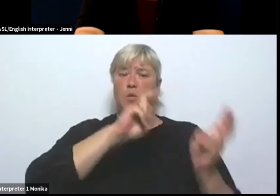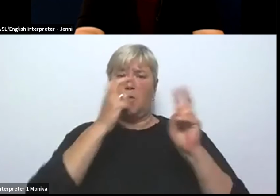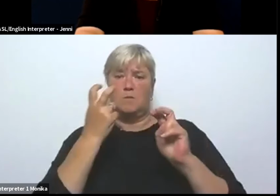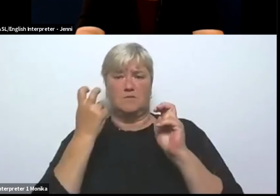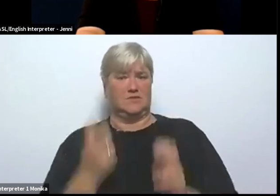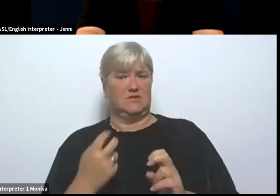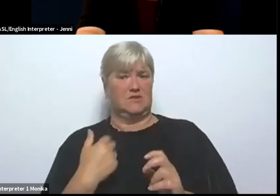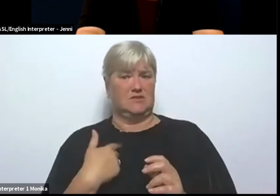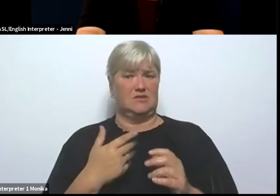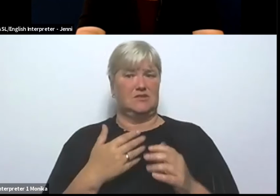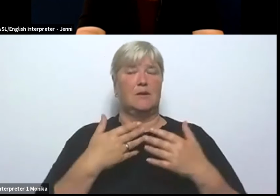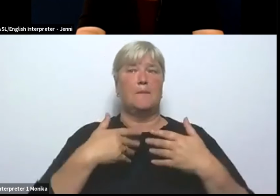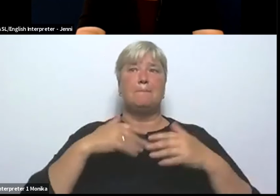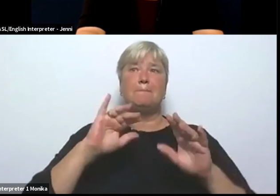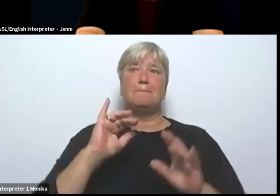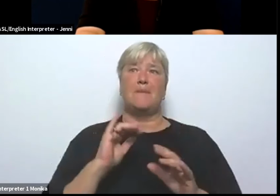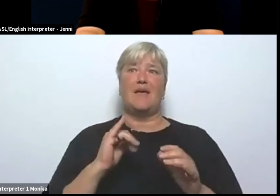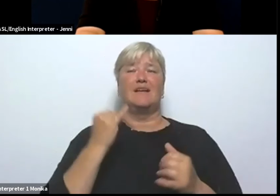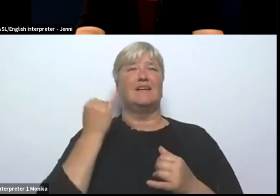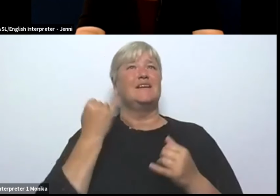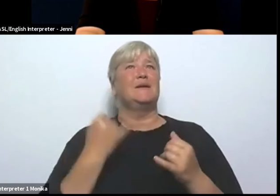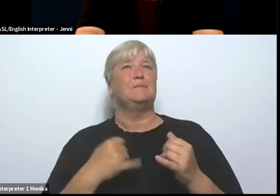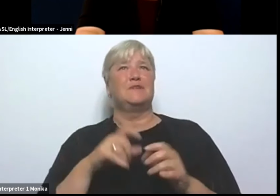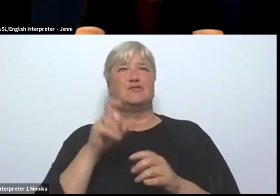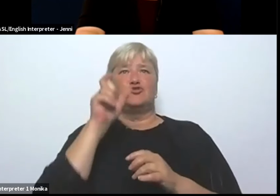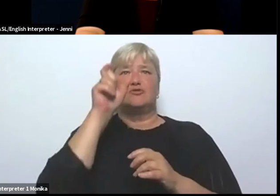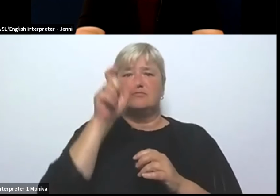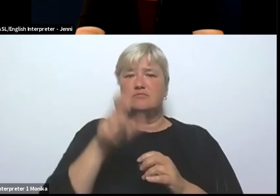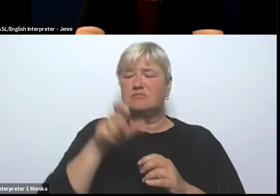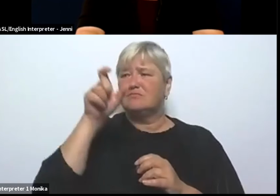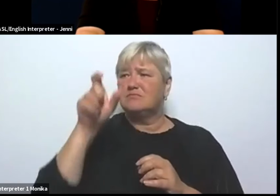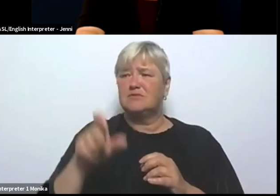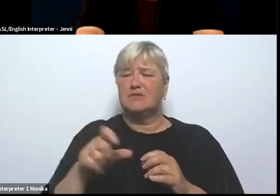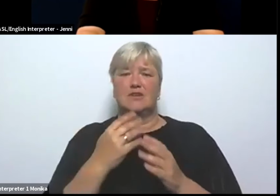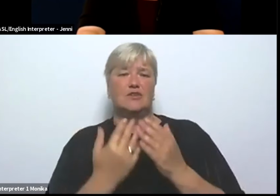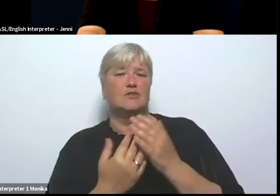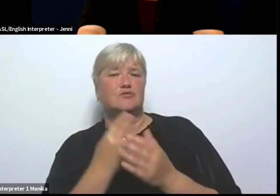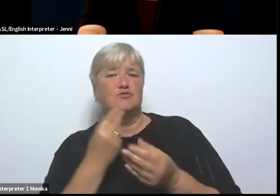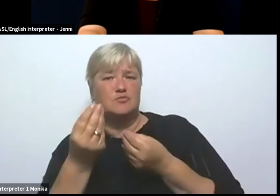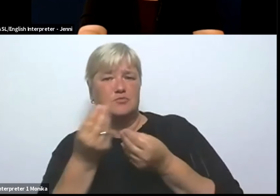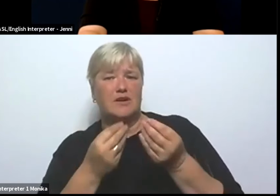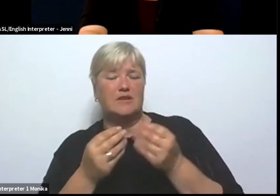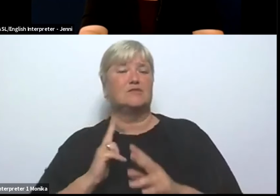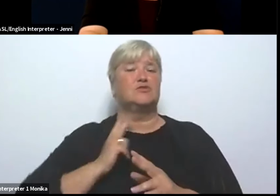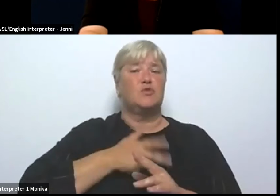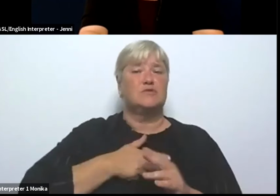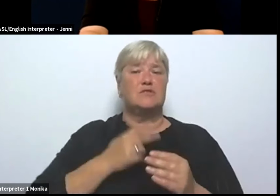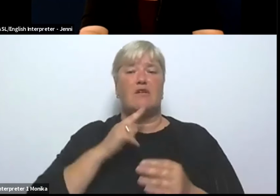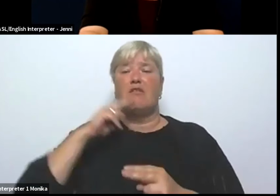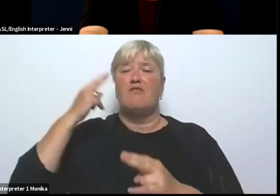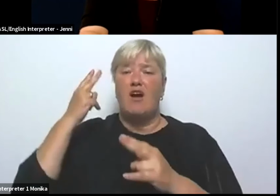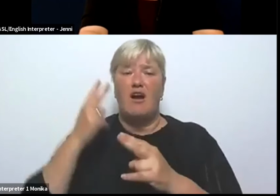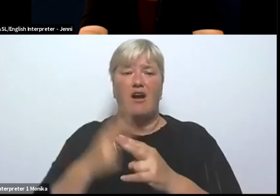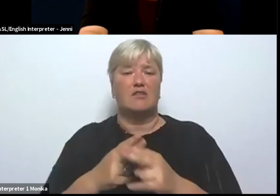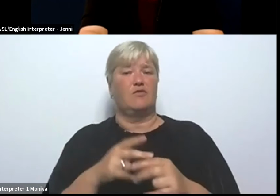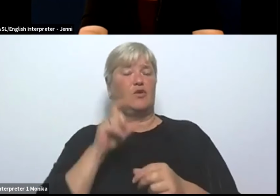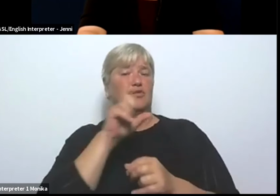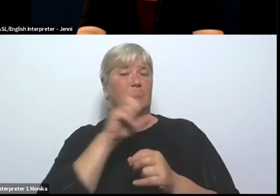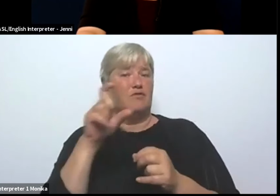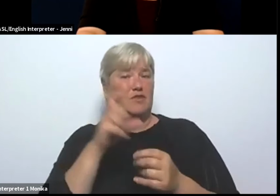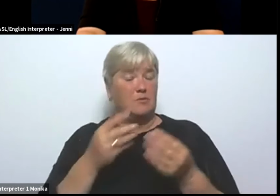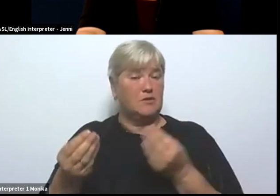mehr man über dieses Image, umso mehr man über Employer Branding spricht, umso mehr man über soziale Verantwortung von Unternehmen auch spricht,